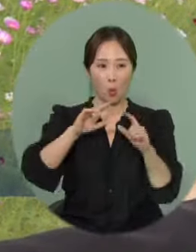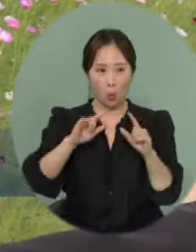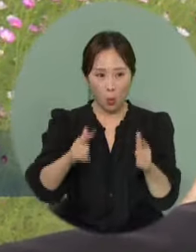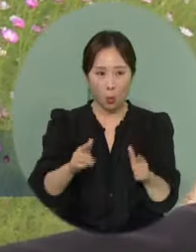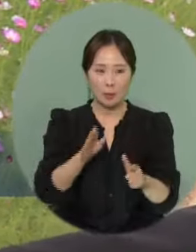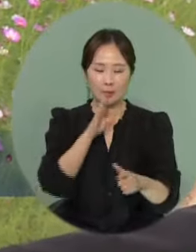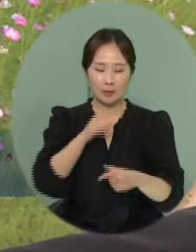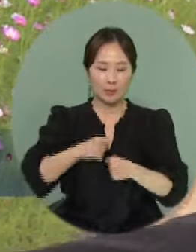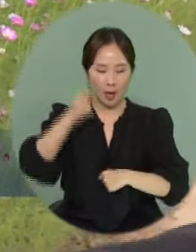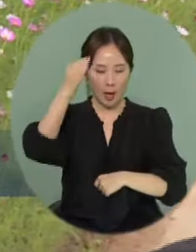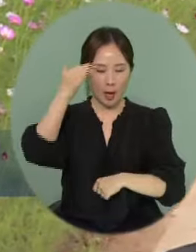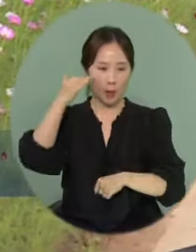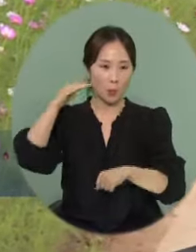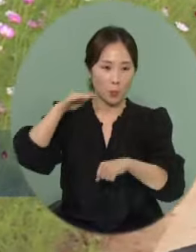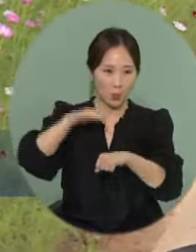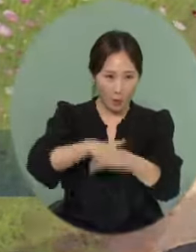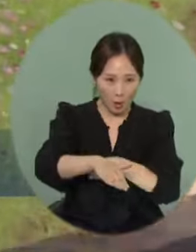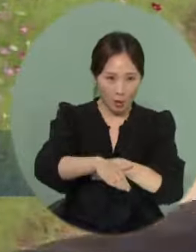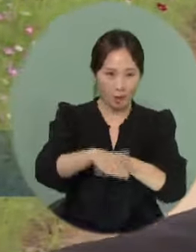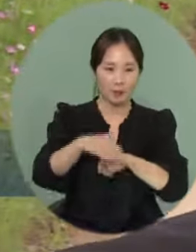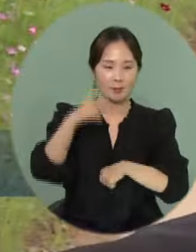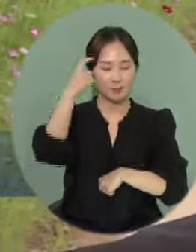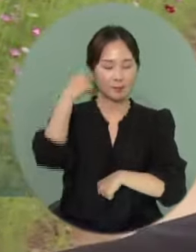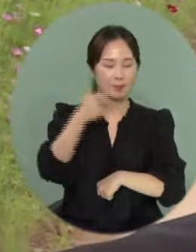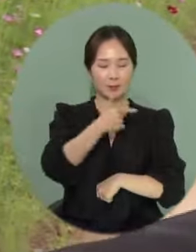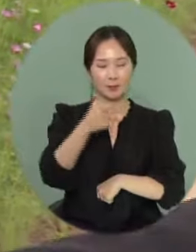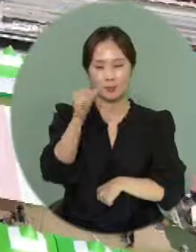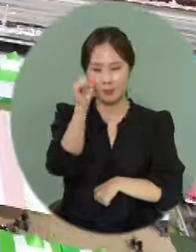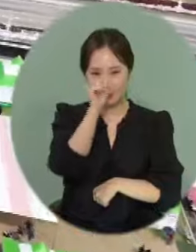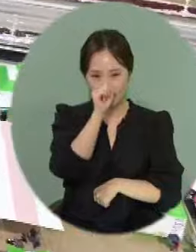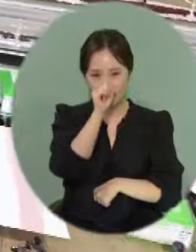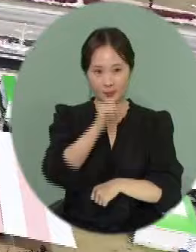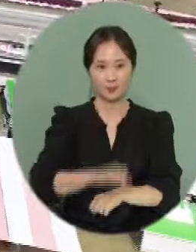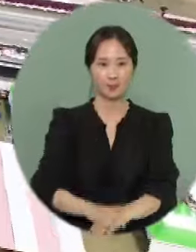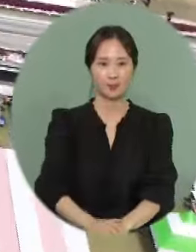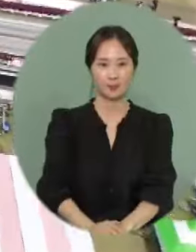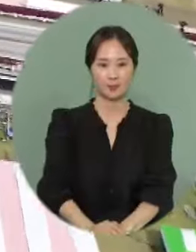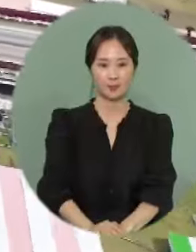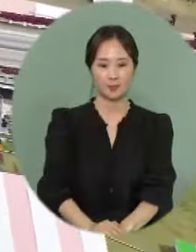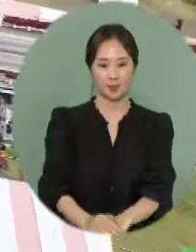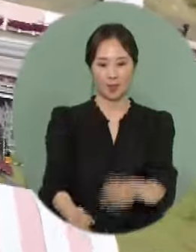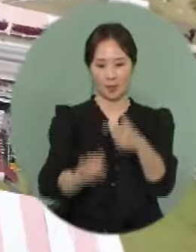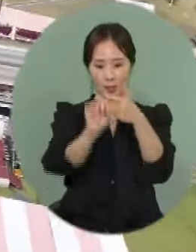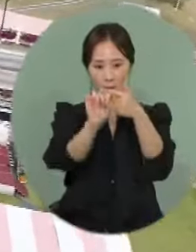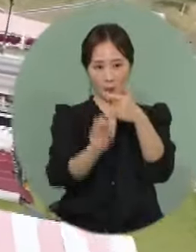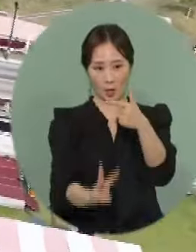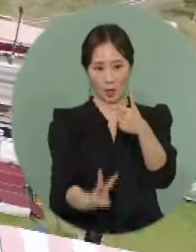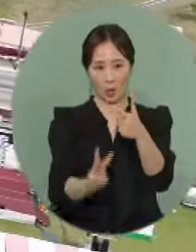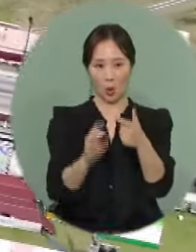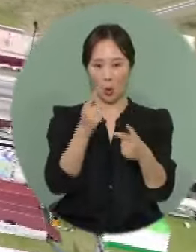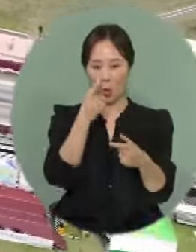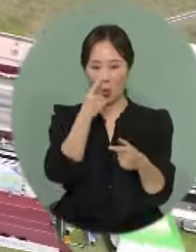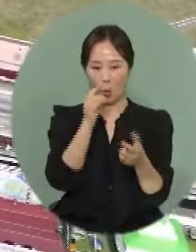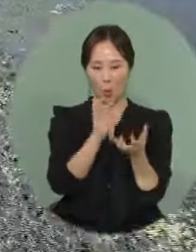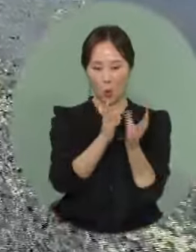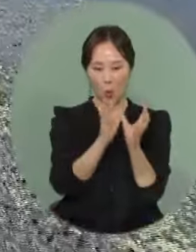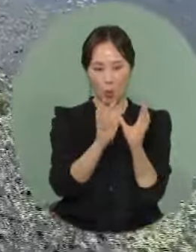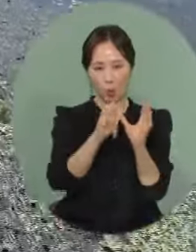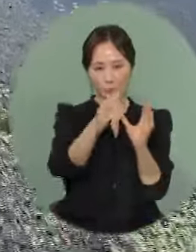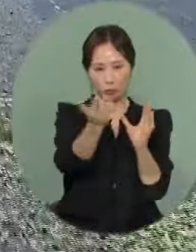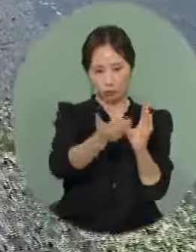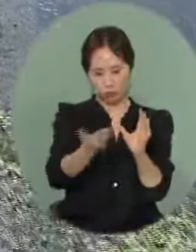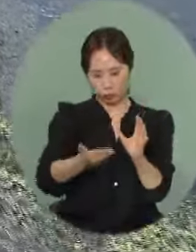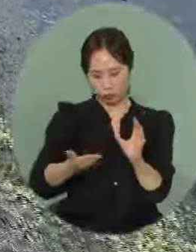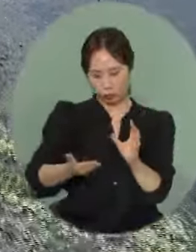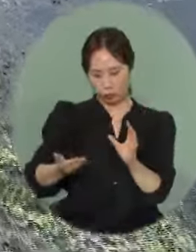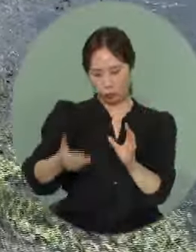있는 한국형 같은 그런 느낌 너무 좋다고요. 나주에서 피어난 코스모스의 물결은 강을 거슬러